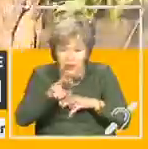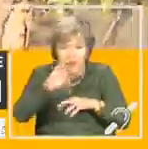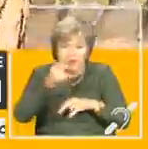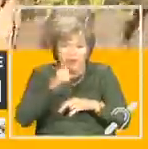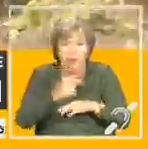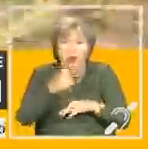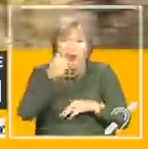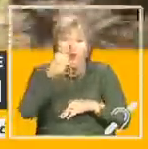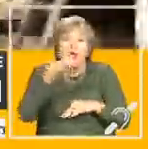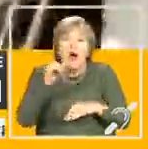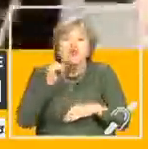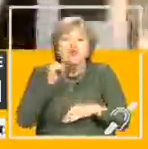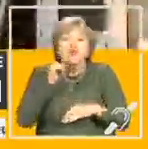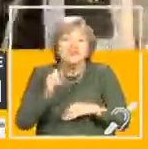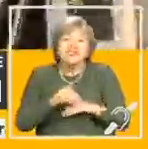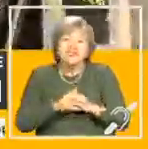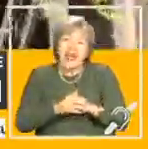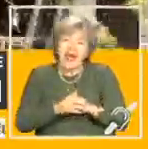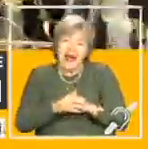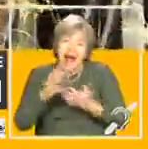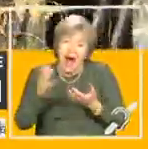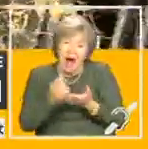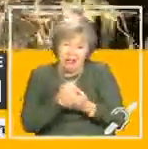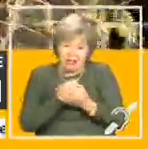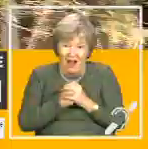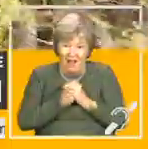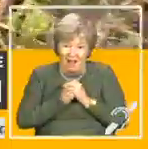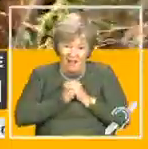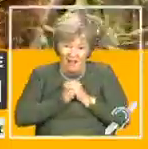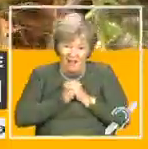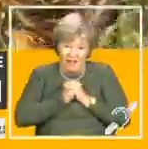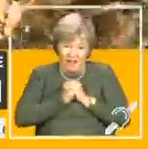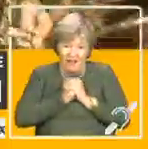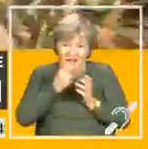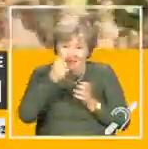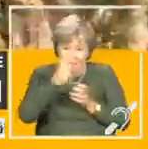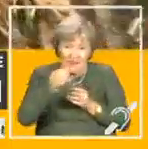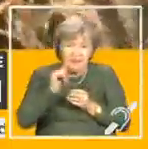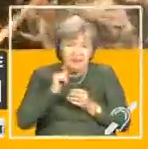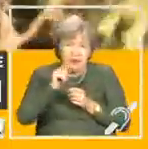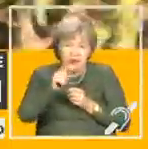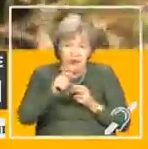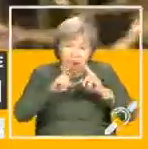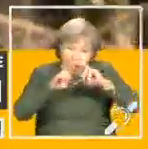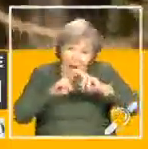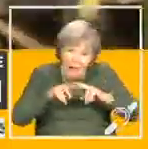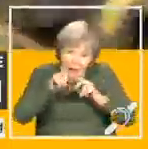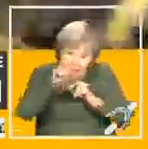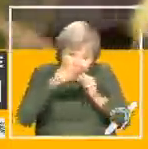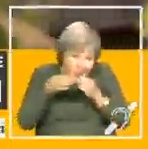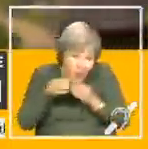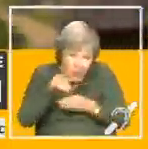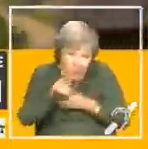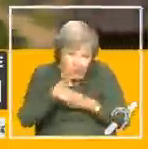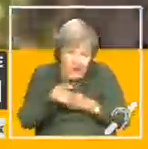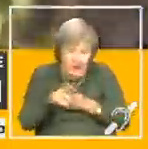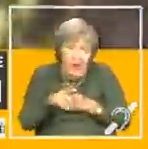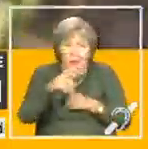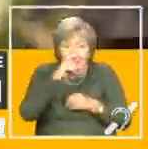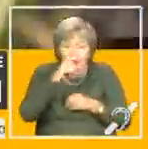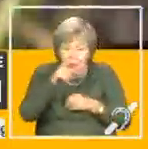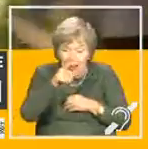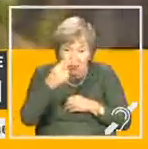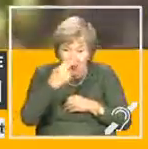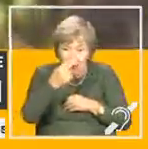un purcel au reușit să mai salveze. Cred că se poate vedea acel purcel încă a rămas acolo în colț. Iată și pe domnul Dobre